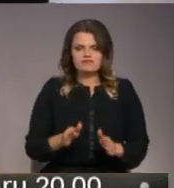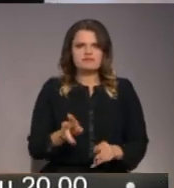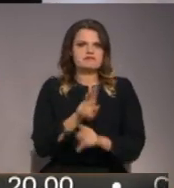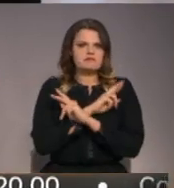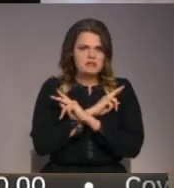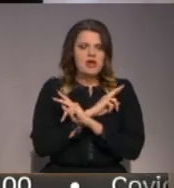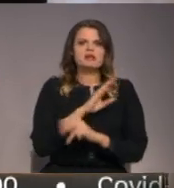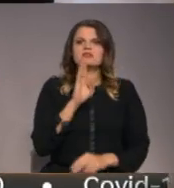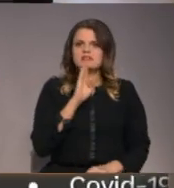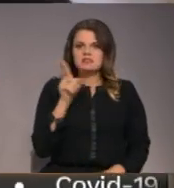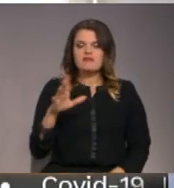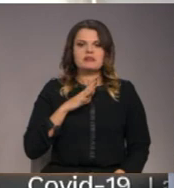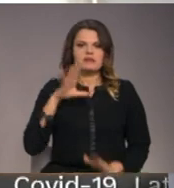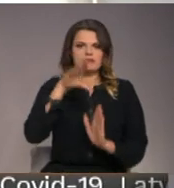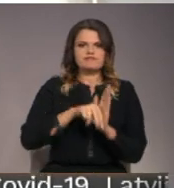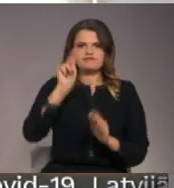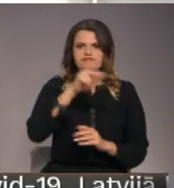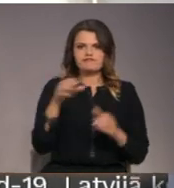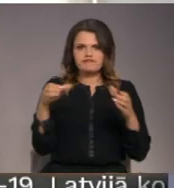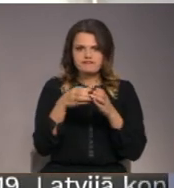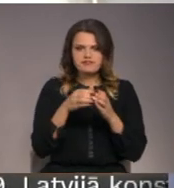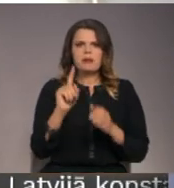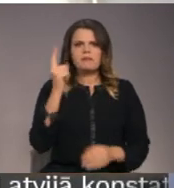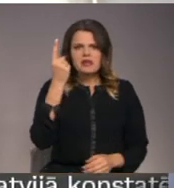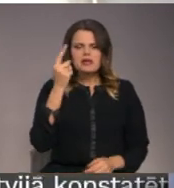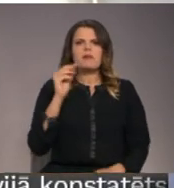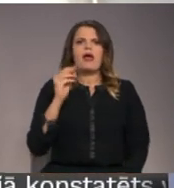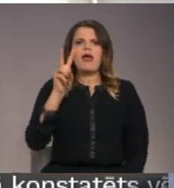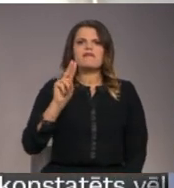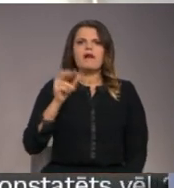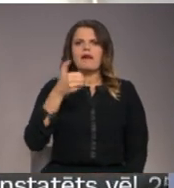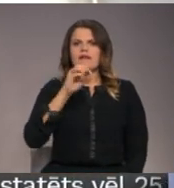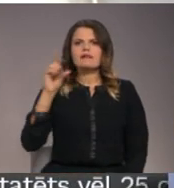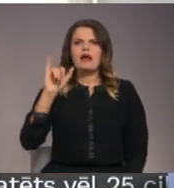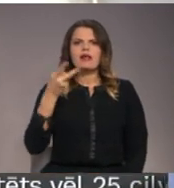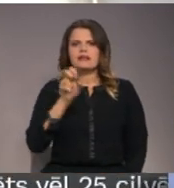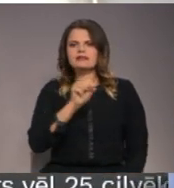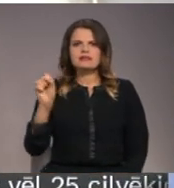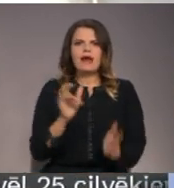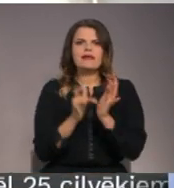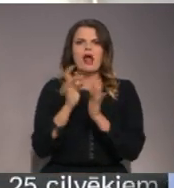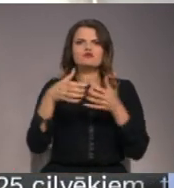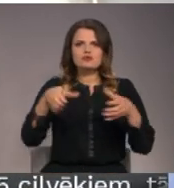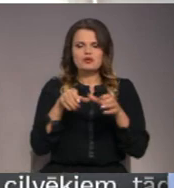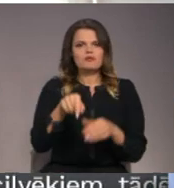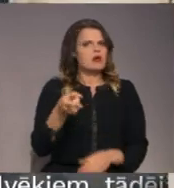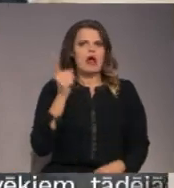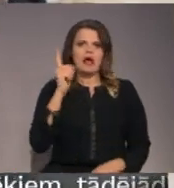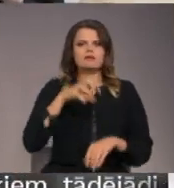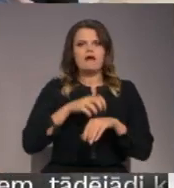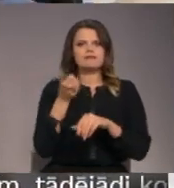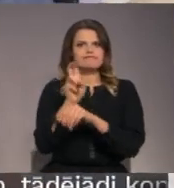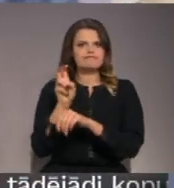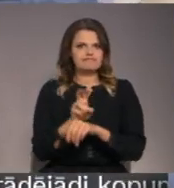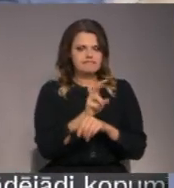nedzīvs. Sieviete bija no pirmās evaņģēliskās Jēzus draudzes, kurā aizliegts vērsties pie ārstiem, tāpēc viņas dzemdības